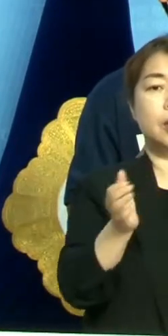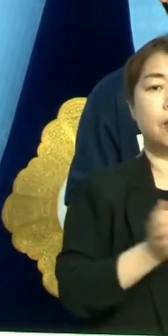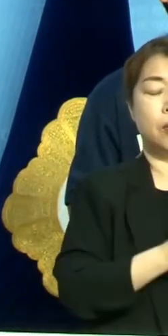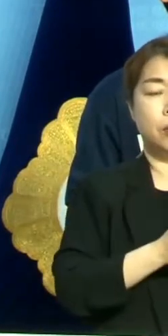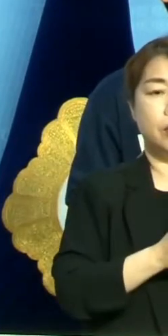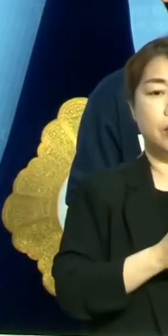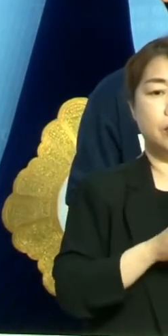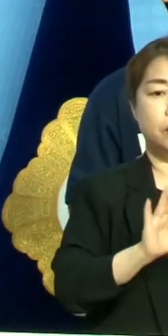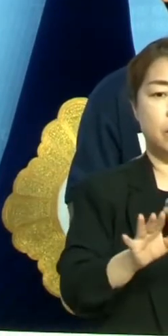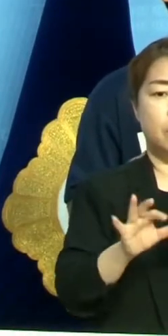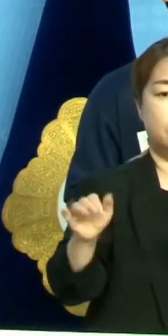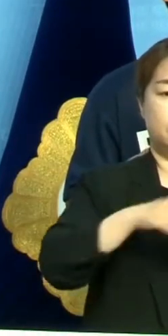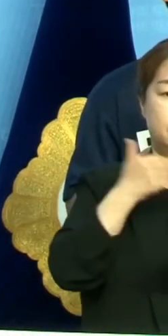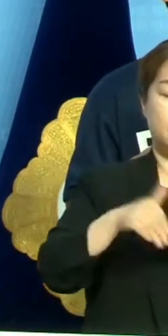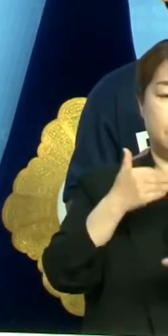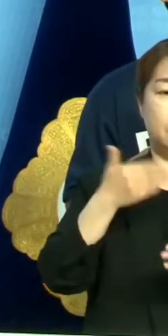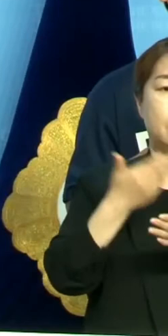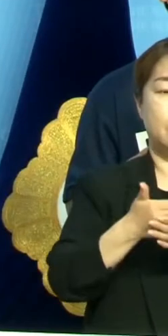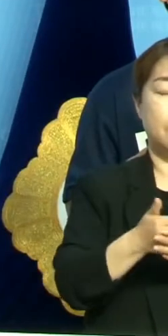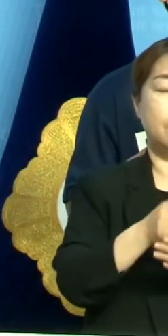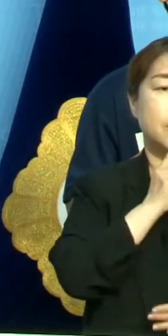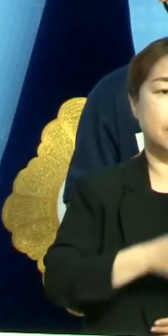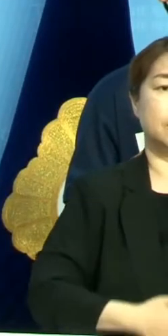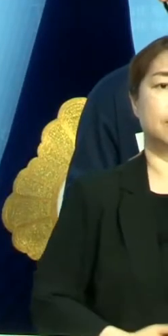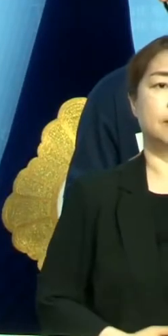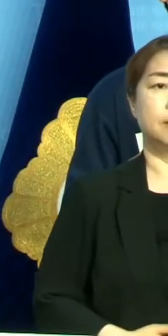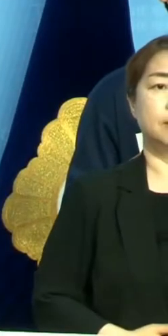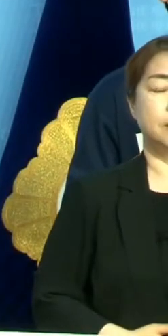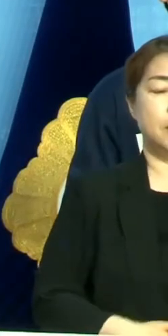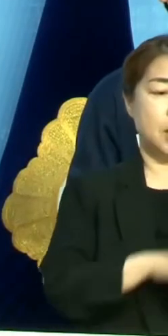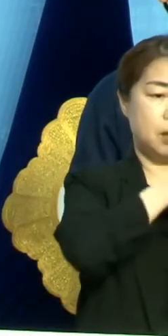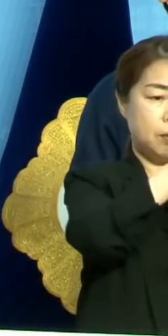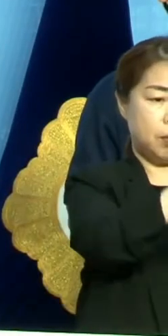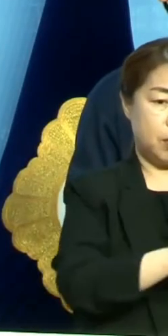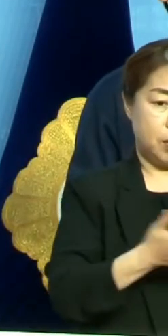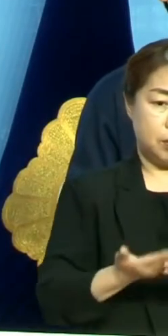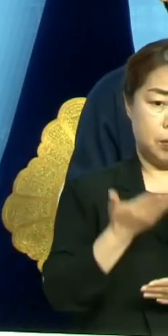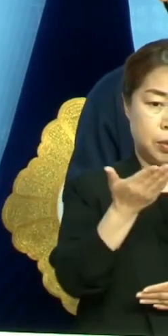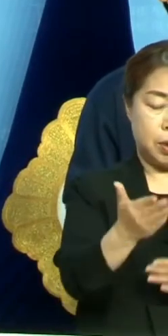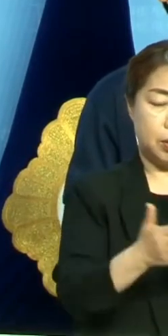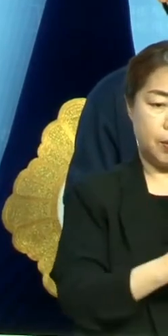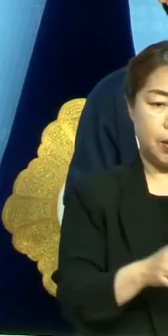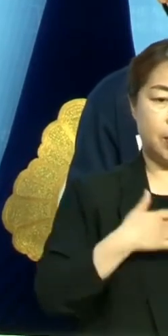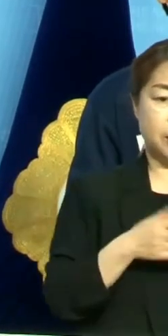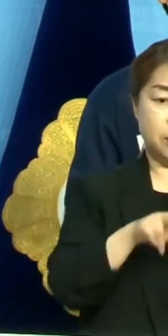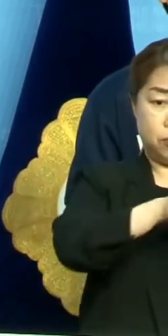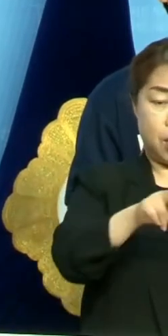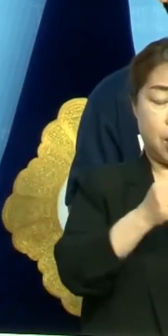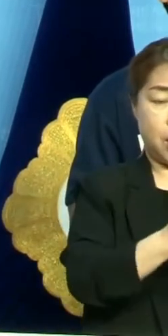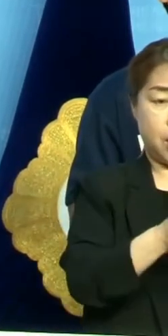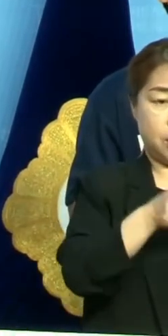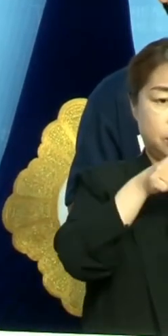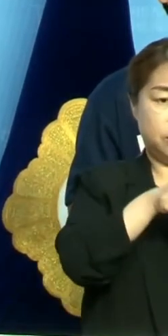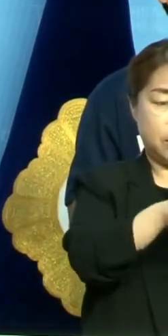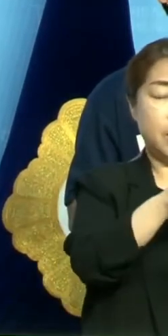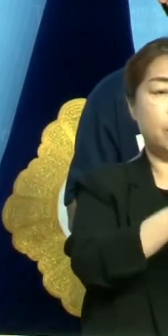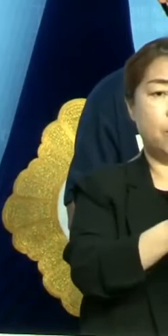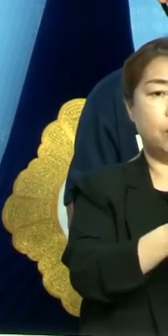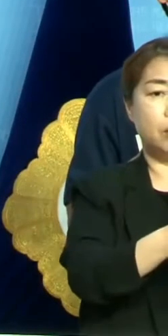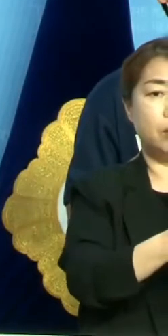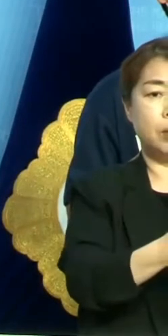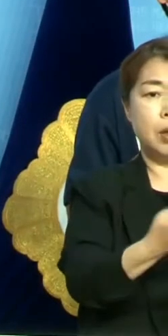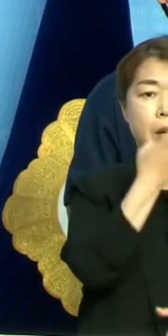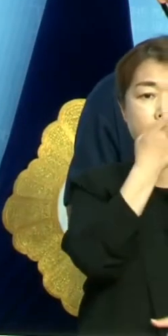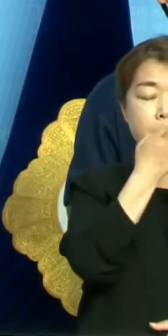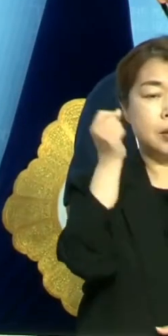배자 하는 모습을 보이고 있습니다 명당이 전달되었다 며 취사 칩 취하를 요구하였고 장학금을